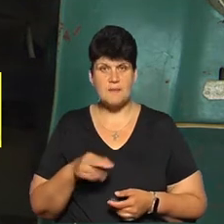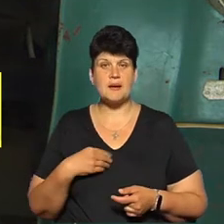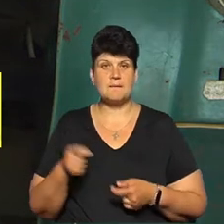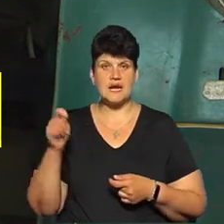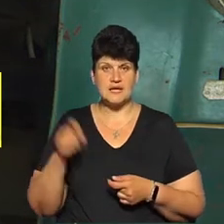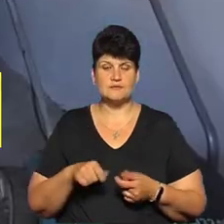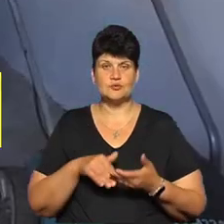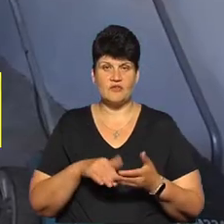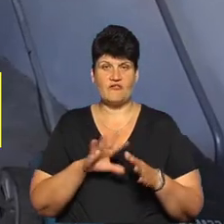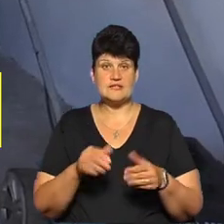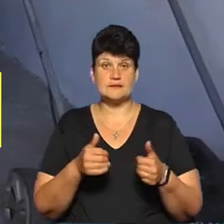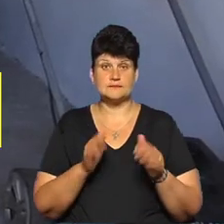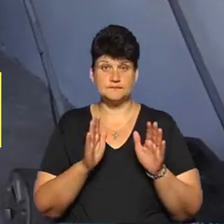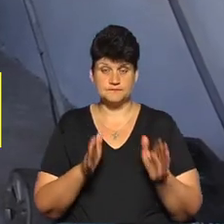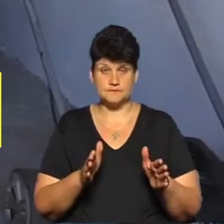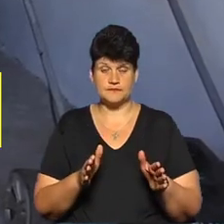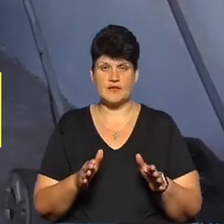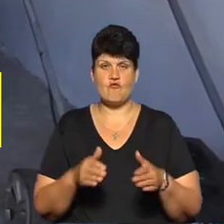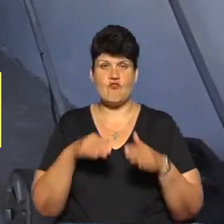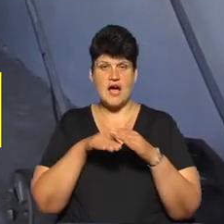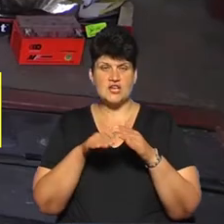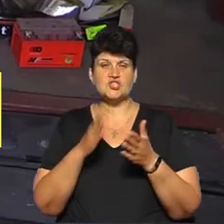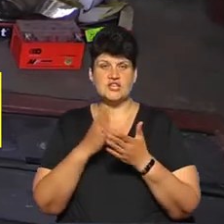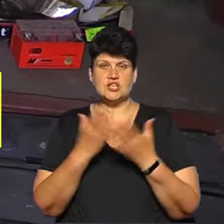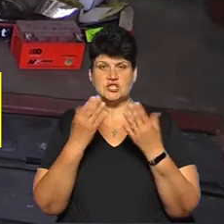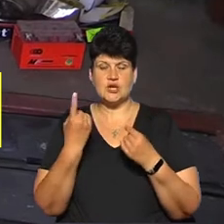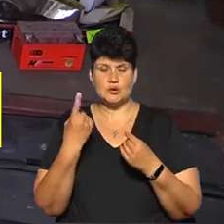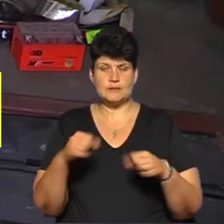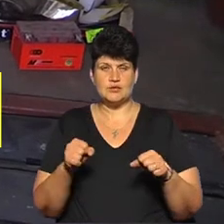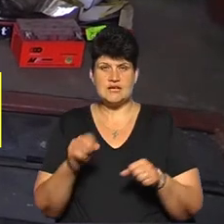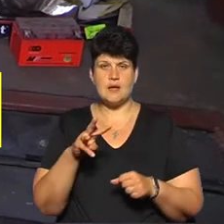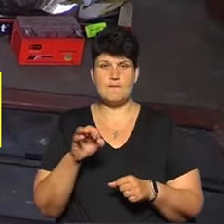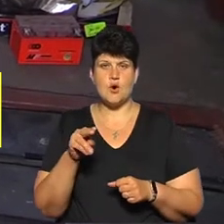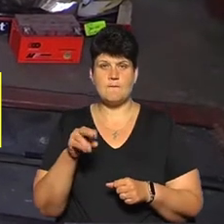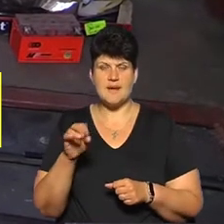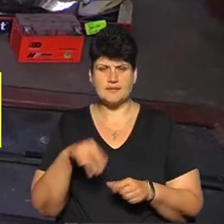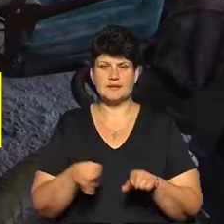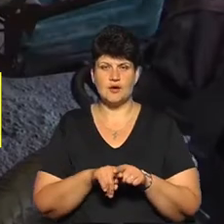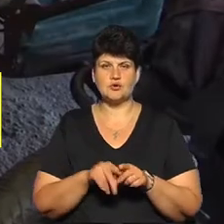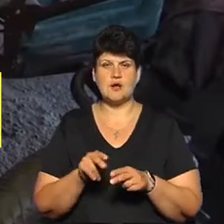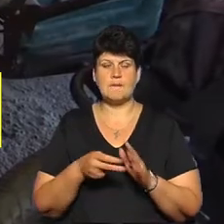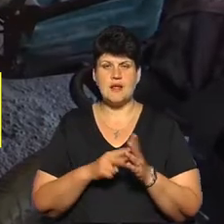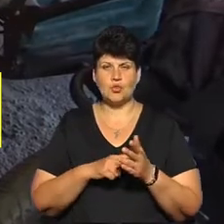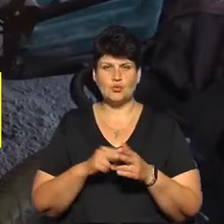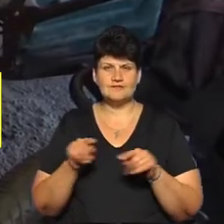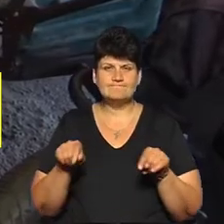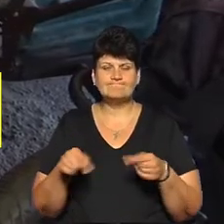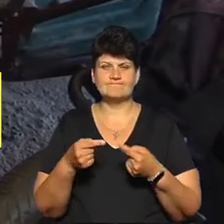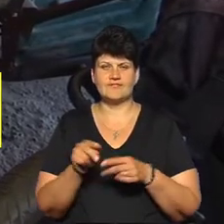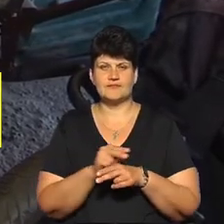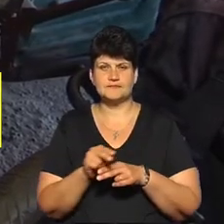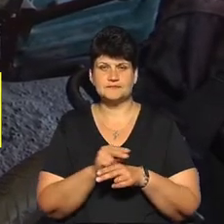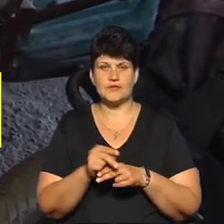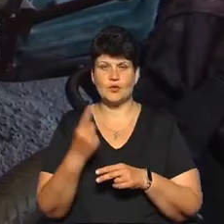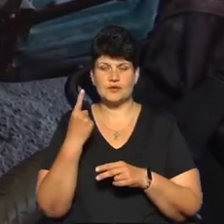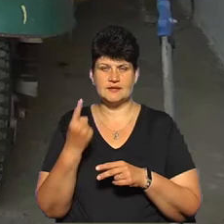допоможемо, все буде добре. У гаражі чоловіка є ще один мотоцикл та мопед. Їх Іван також планує відновити і удосконалити. Каже, якщо вийде, то один із